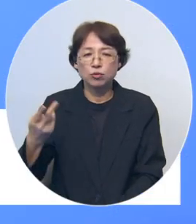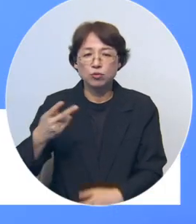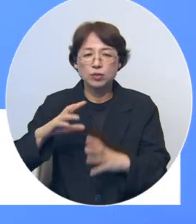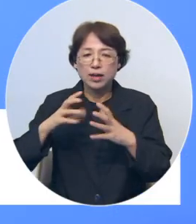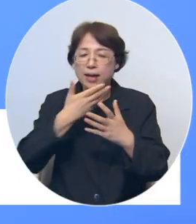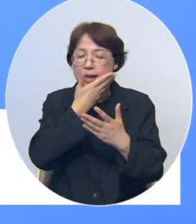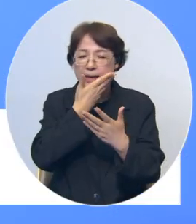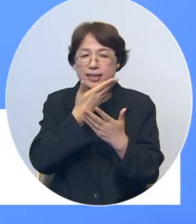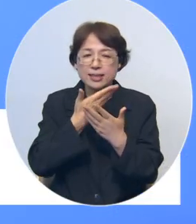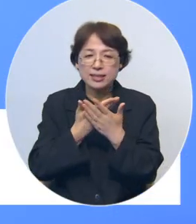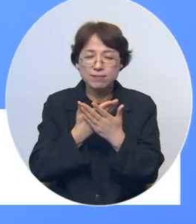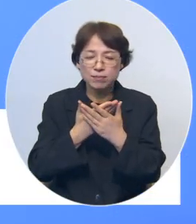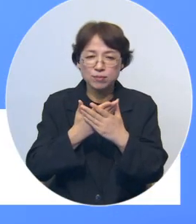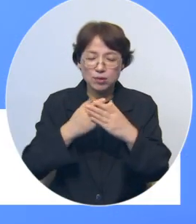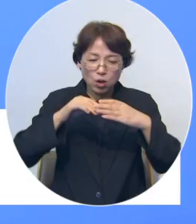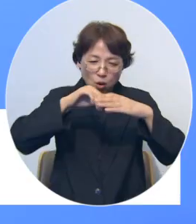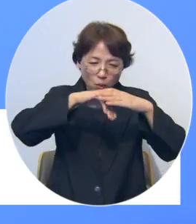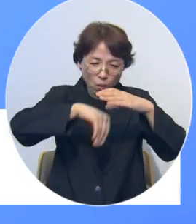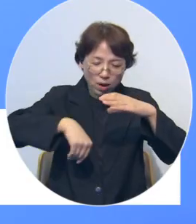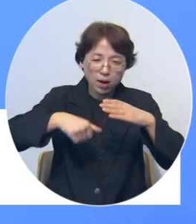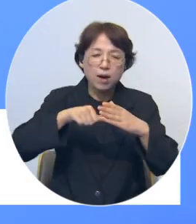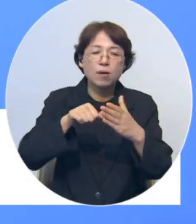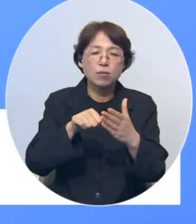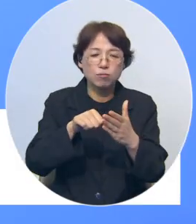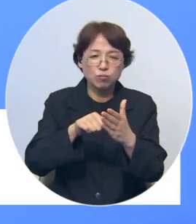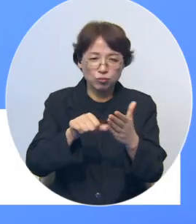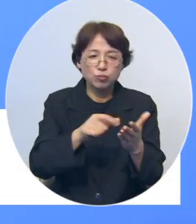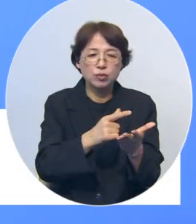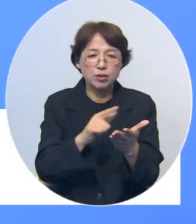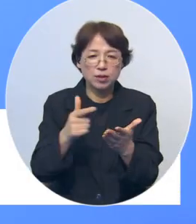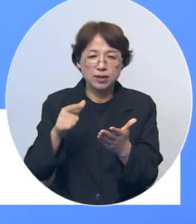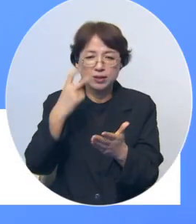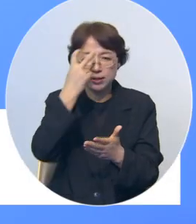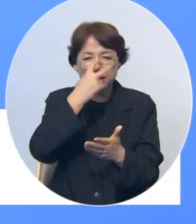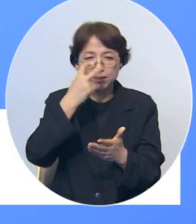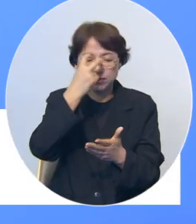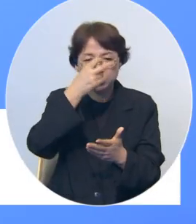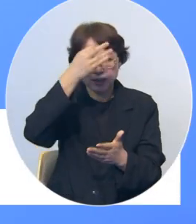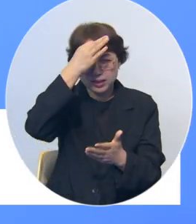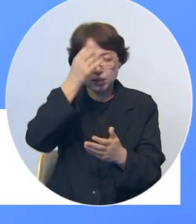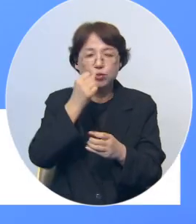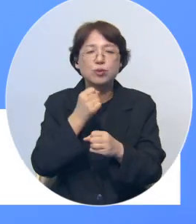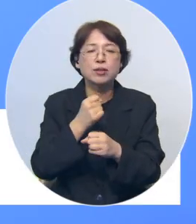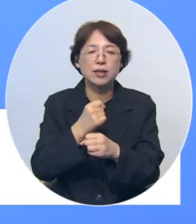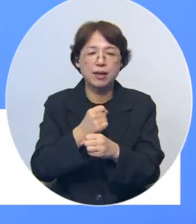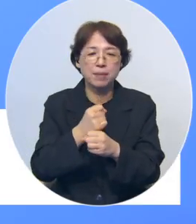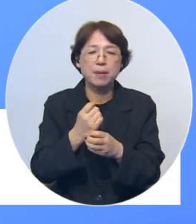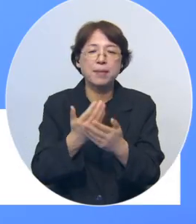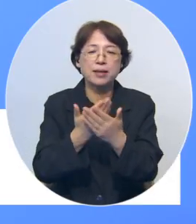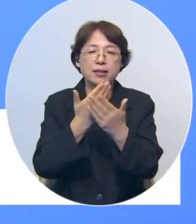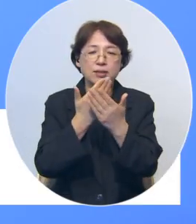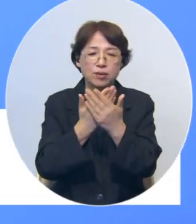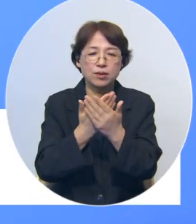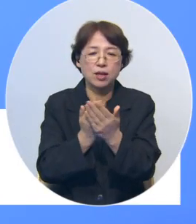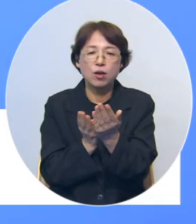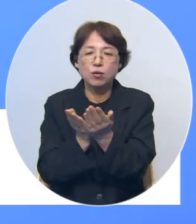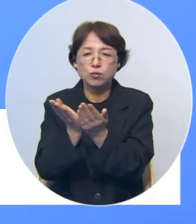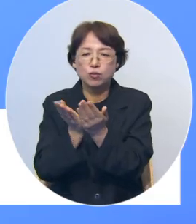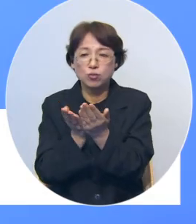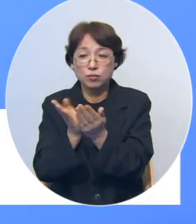핵심 광물 탐사와 기술 개발, 원자재 공급망 중단 시 상호 지원